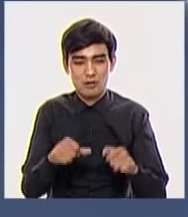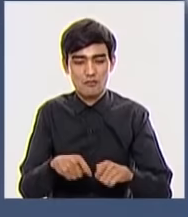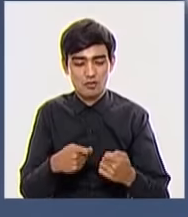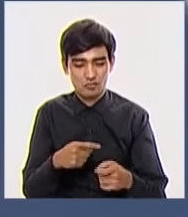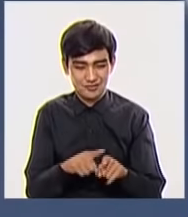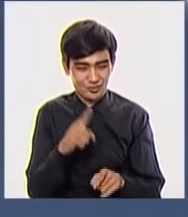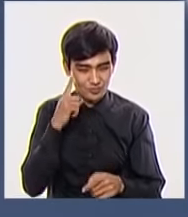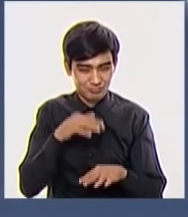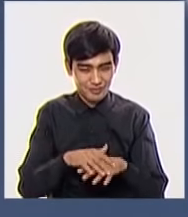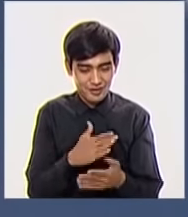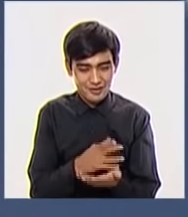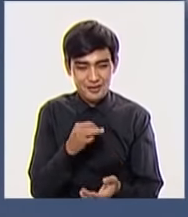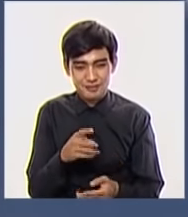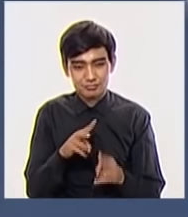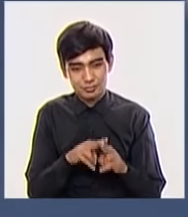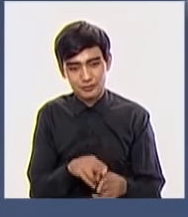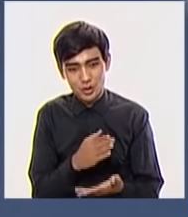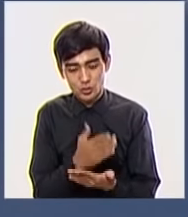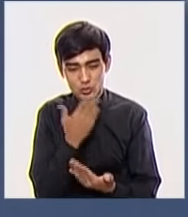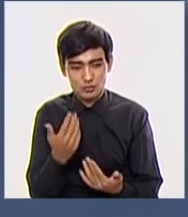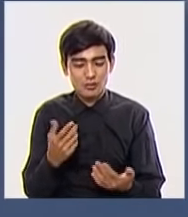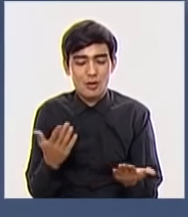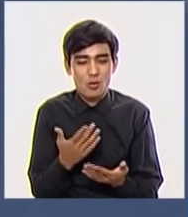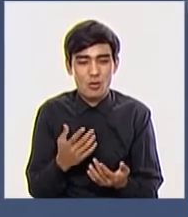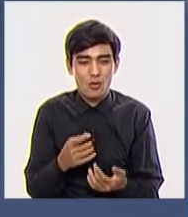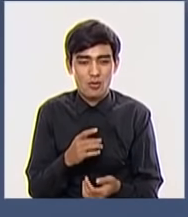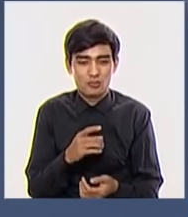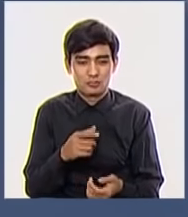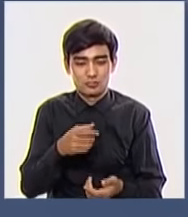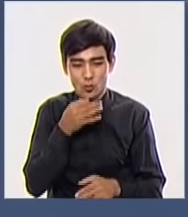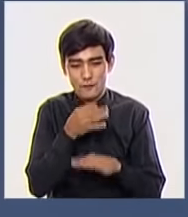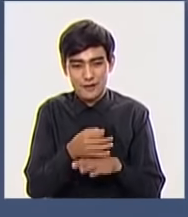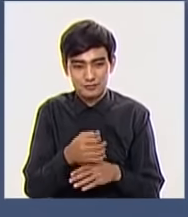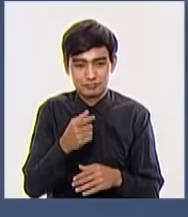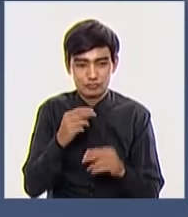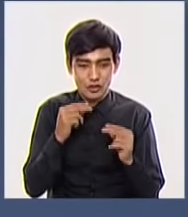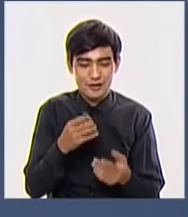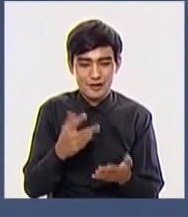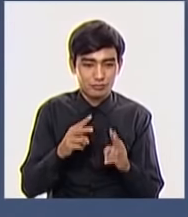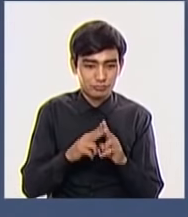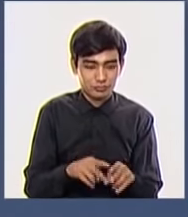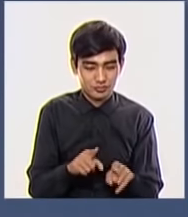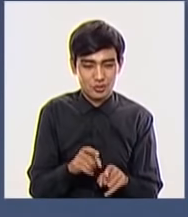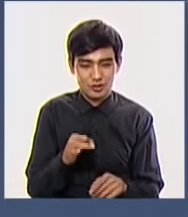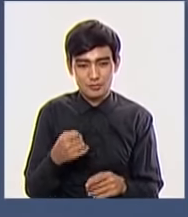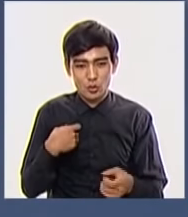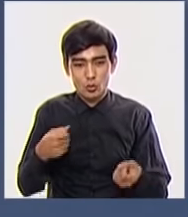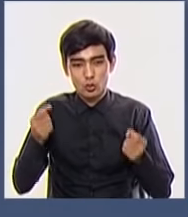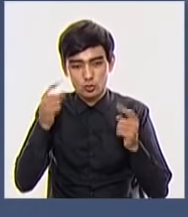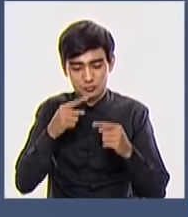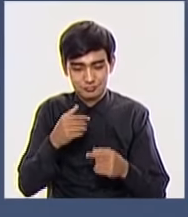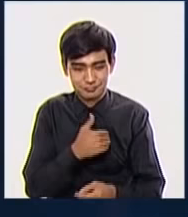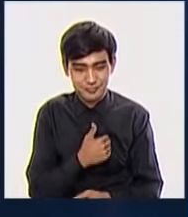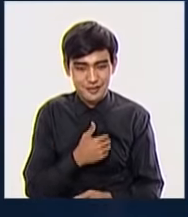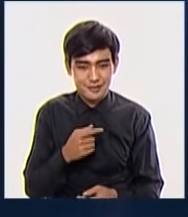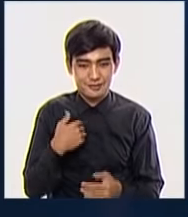Является ли эта процедура принудительной? Какая разница между солидарной ответственностью и принуждением? Мы попытаемся в этом разобраться.